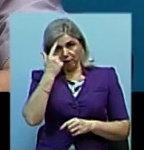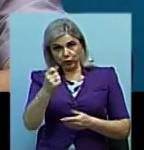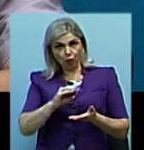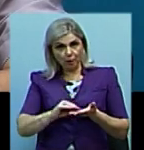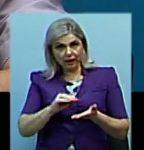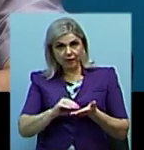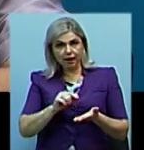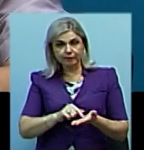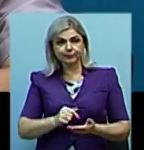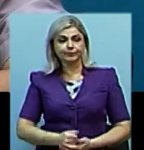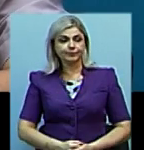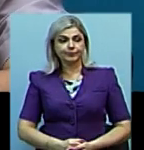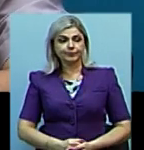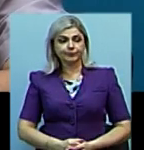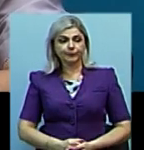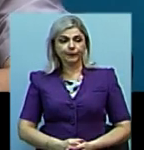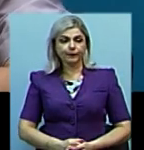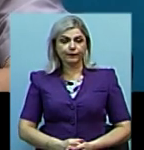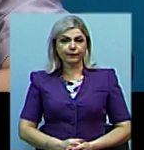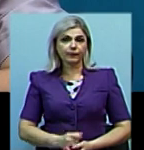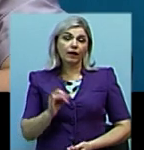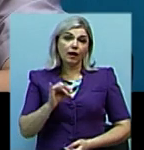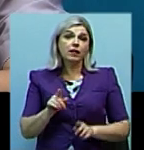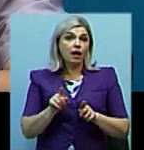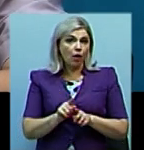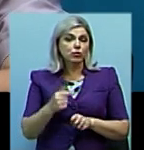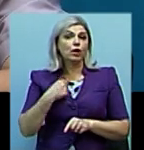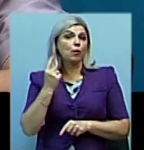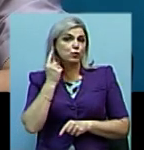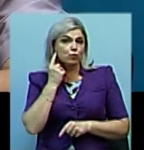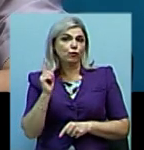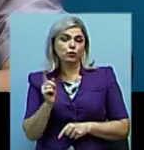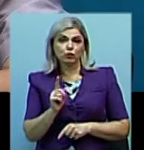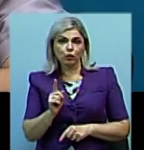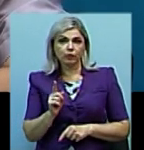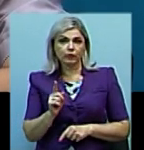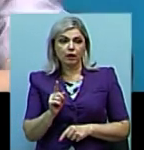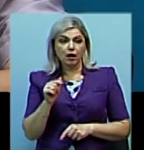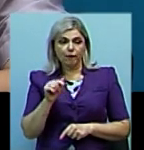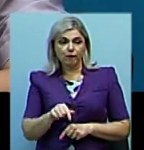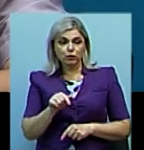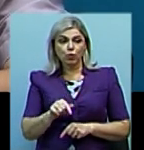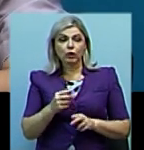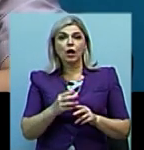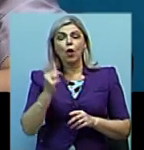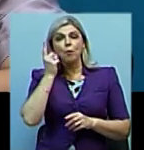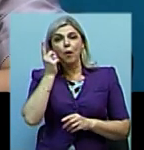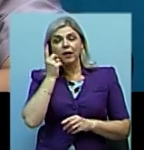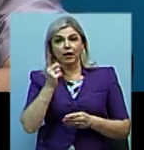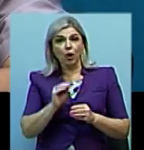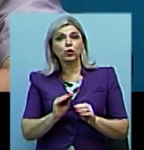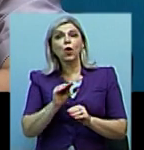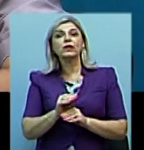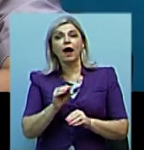повідомлення, а також я почув, що в цьому мобільному додатку буде